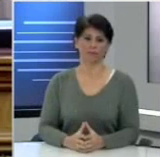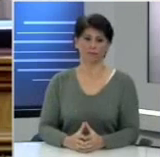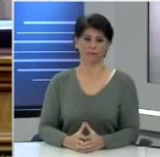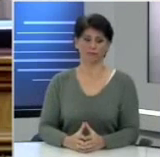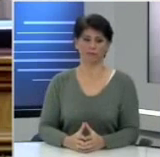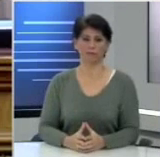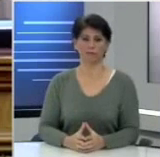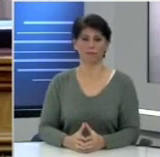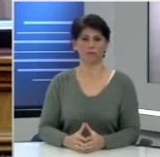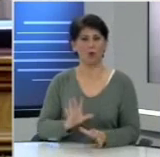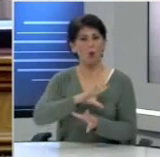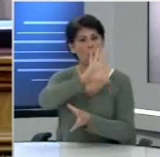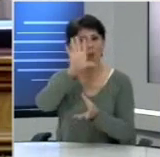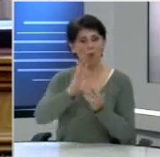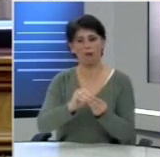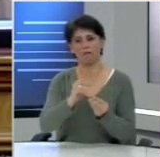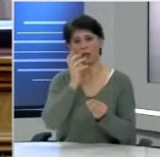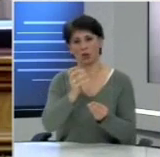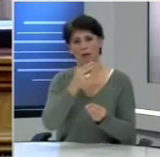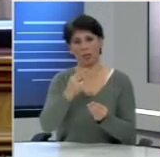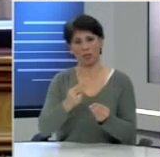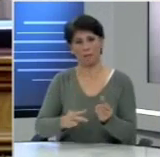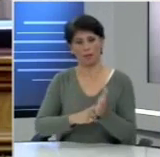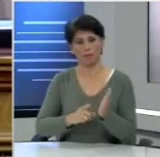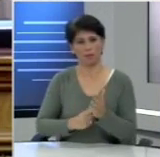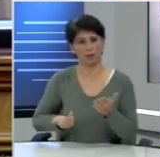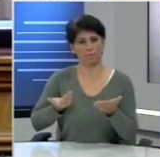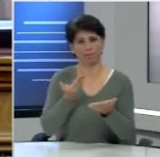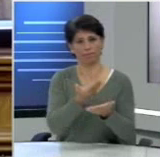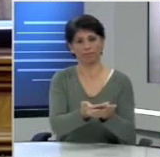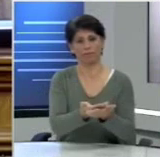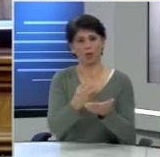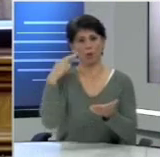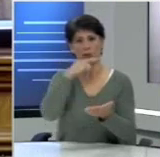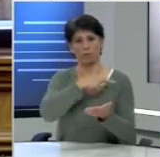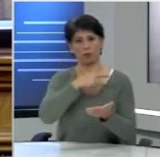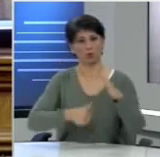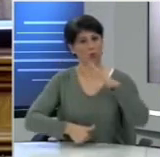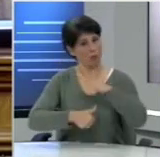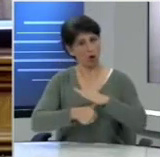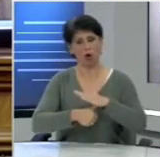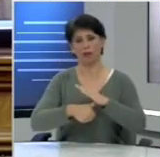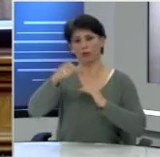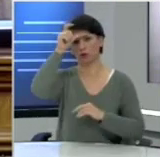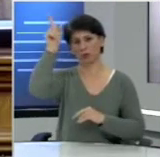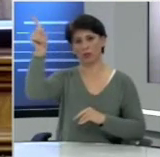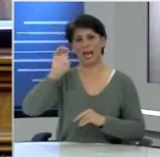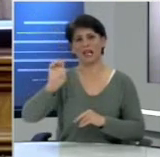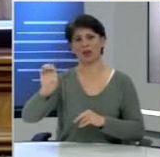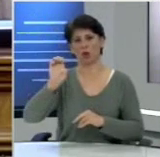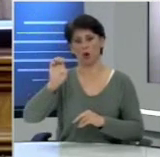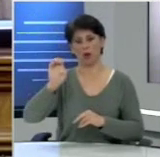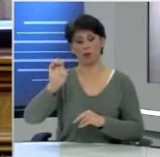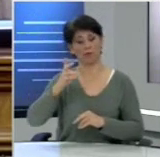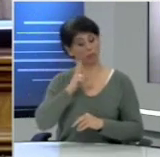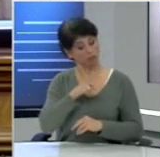Αυτά είναι τα κρίσιμα θέματα που πρέπει να θέσει σήμερα ο Πρωθυπουργός στον πρόεδρο Ερντογάν, που καλώς τον συναντά. Γιατί οι